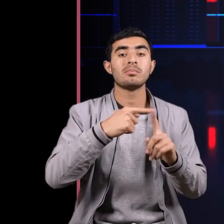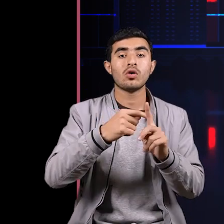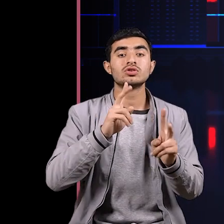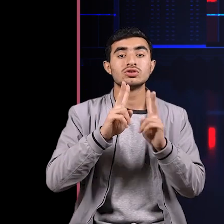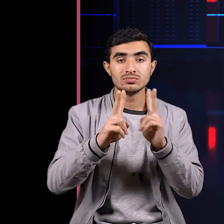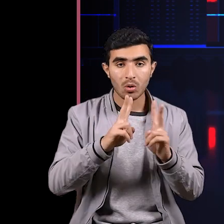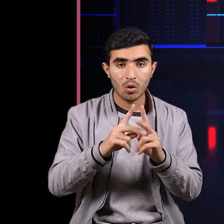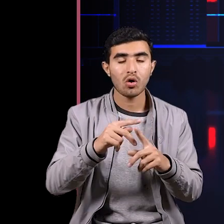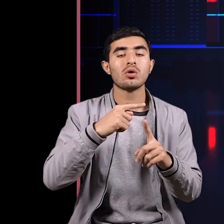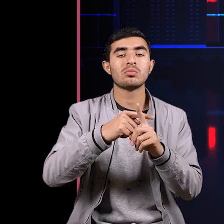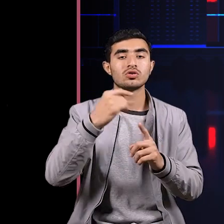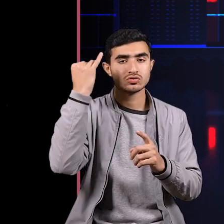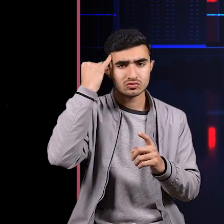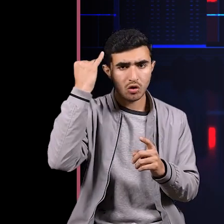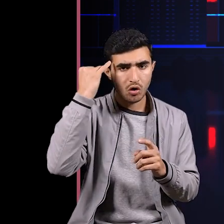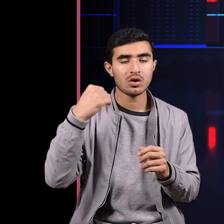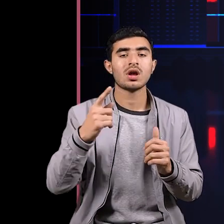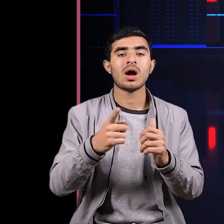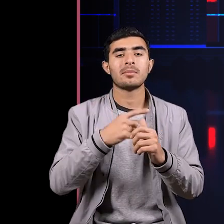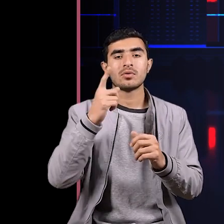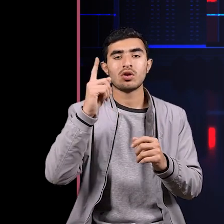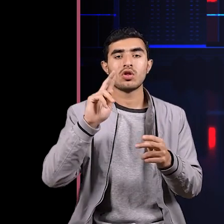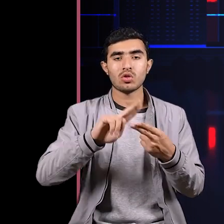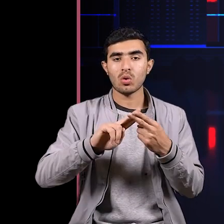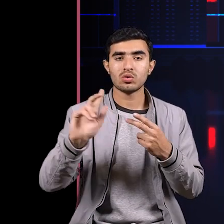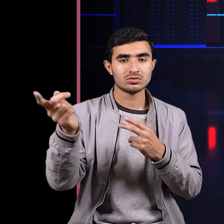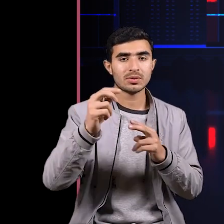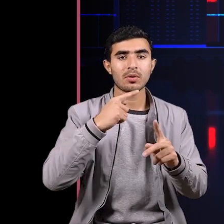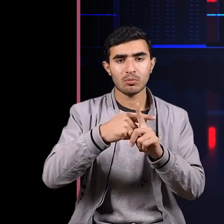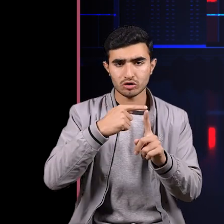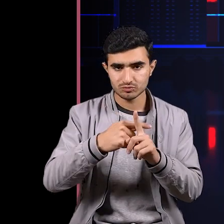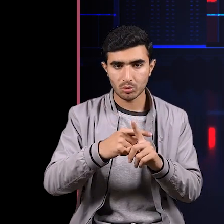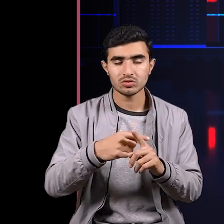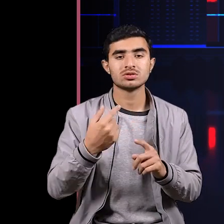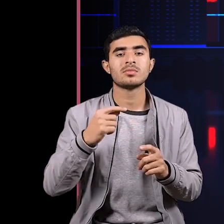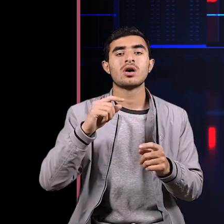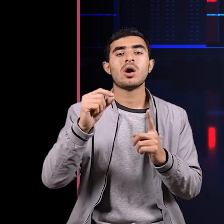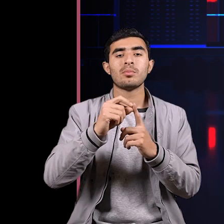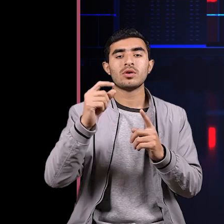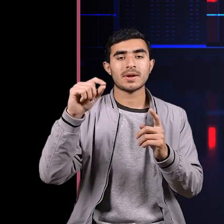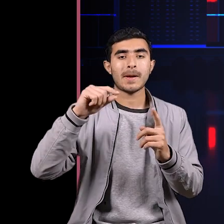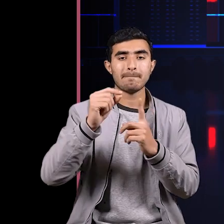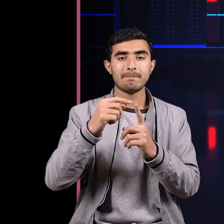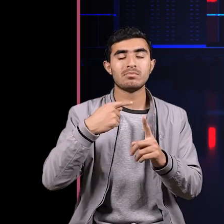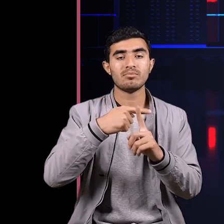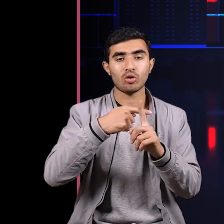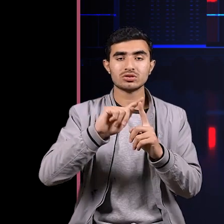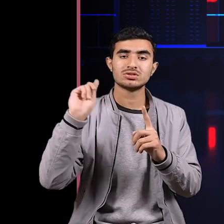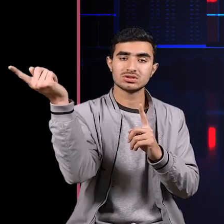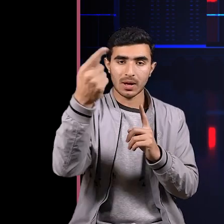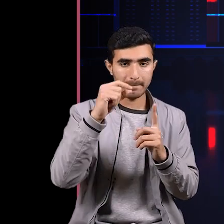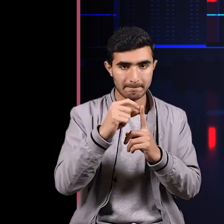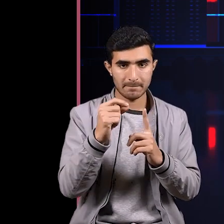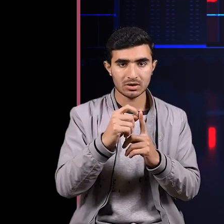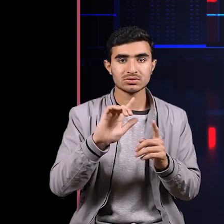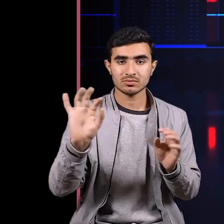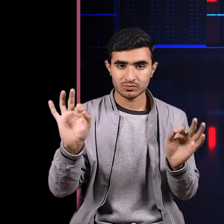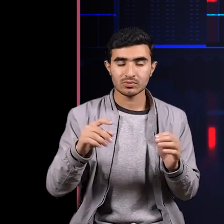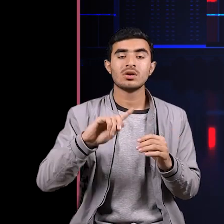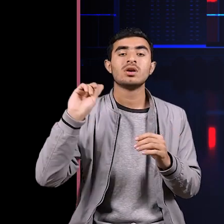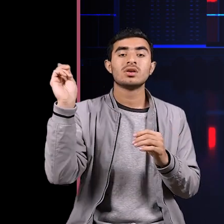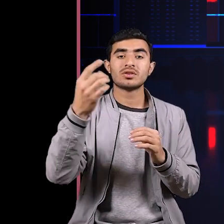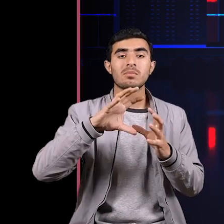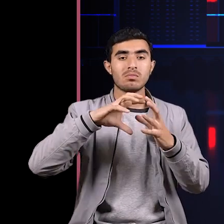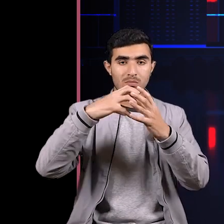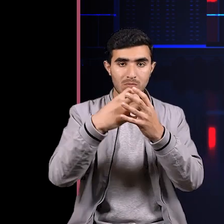अपनी सकाफ़त के लिए, तहज़ीब के लिए, अपने मुल्क के लिए। फिर आप देखें, अच्छा सोचने, अच्छा बोलने और अच्छा प्रमोट करने से जो आपका